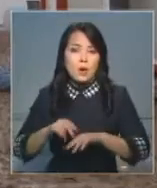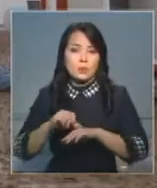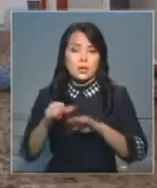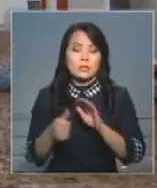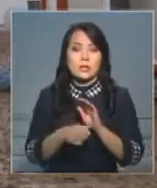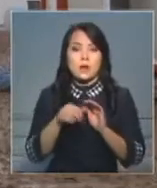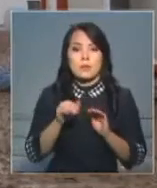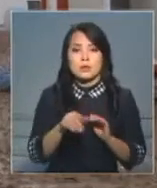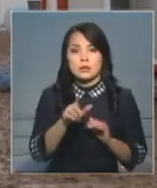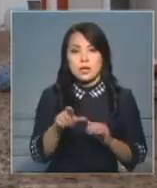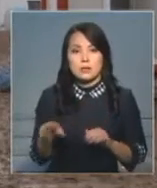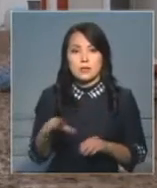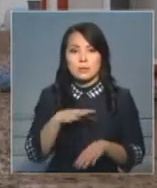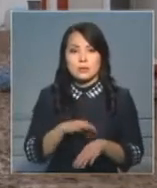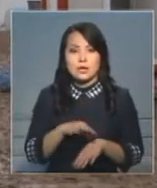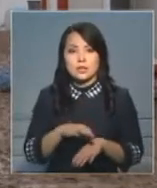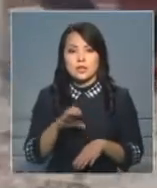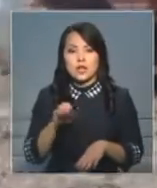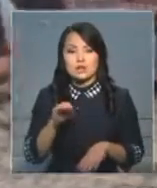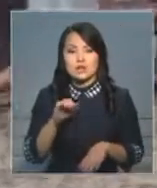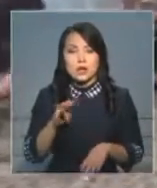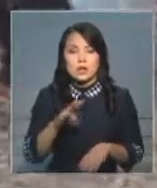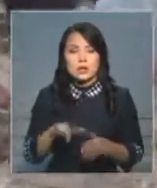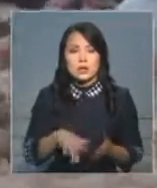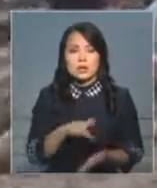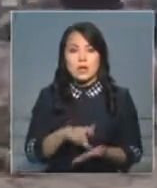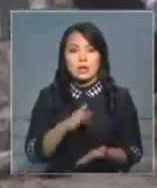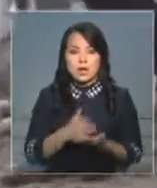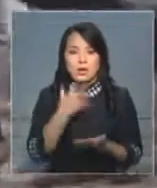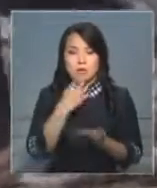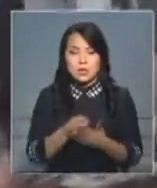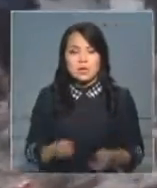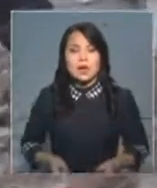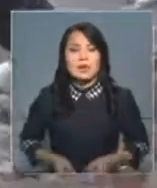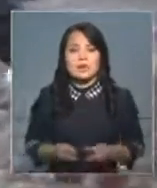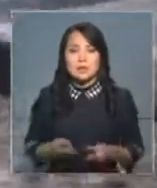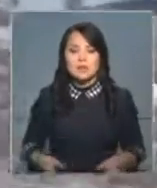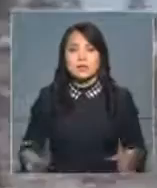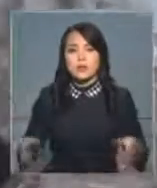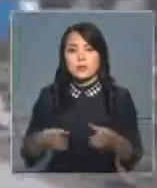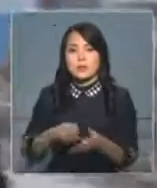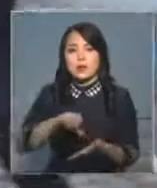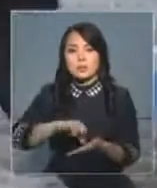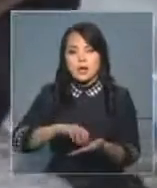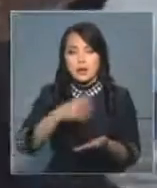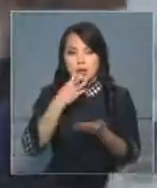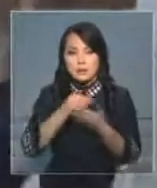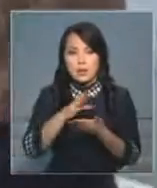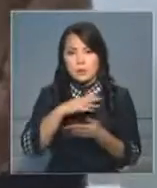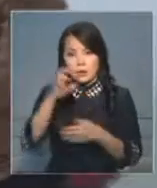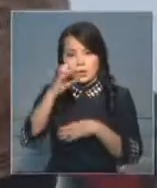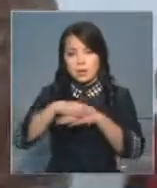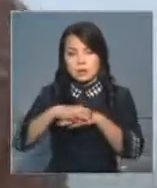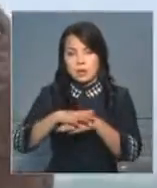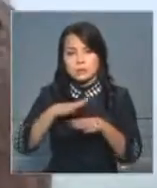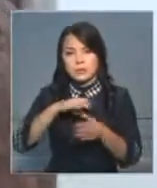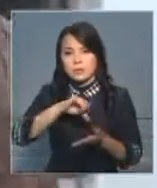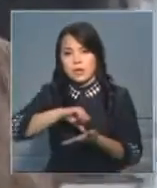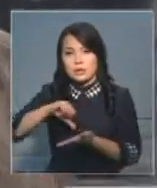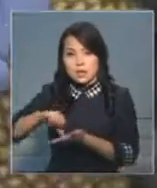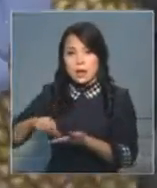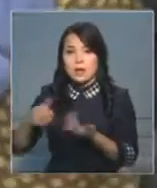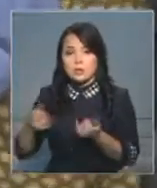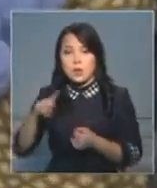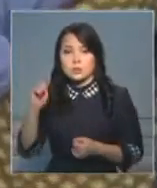мың адамның дені Синжар қаласының тұрғындары. Лаңкестер қолына өткен бұл шаһарды үкімет әскері қараша айында азат еткен еді.